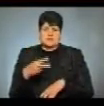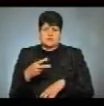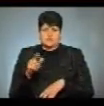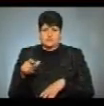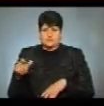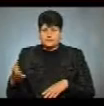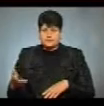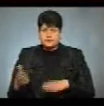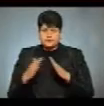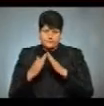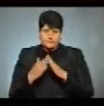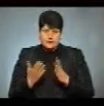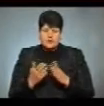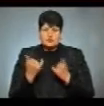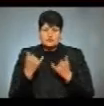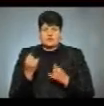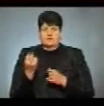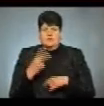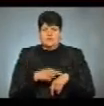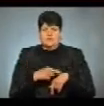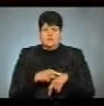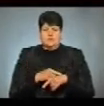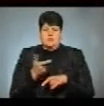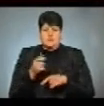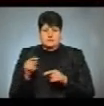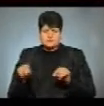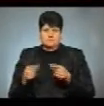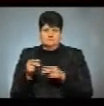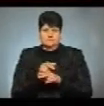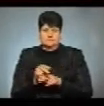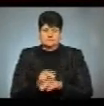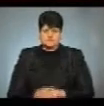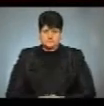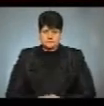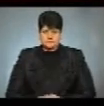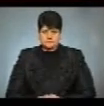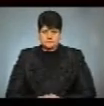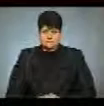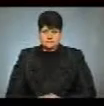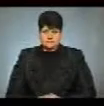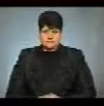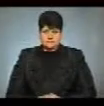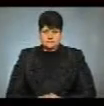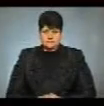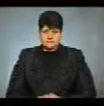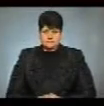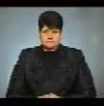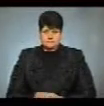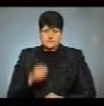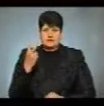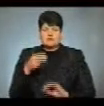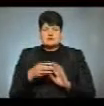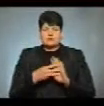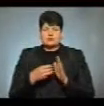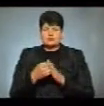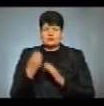Сьогодні 12 годині газопостачання повністю відновлено. Діана Ярошенко, Андрій Прокопів. Новини. З 28